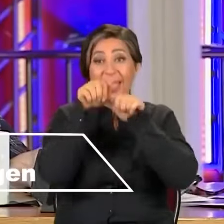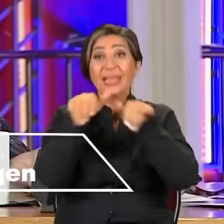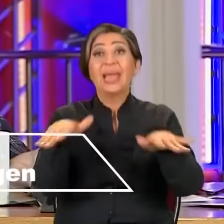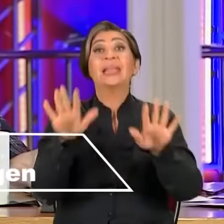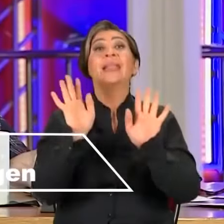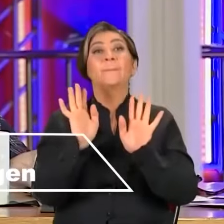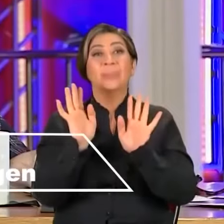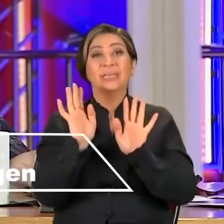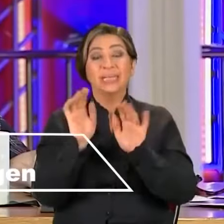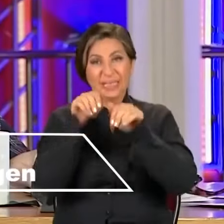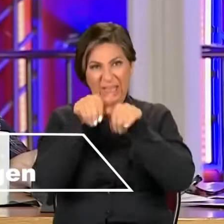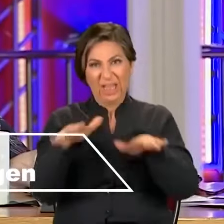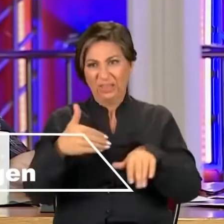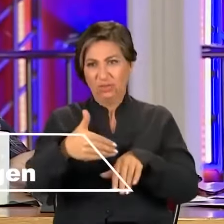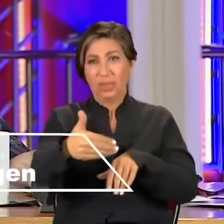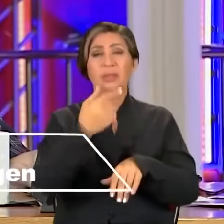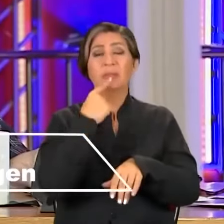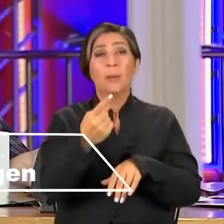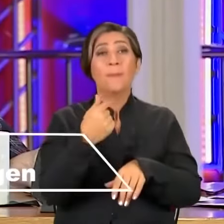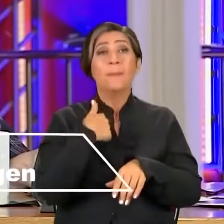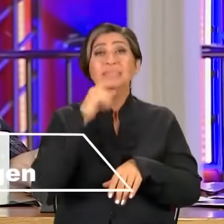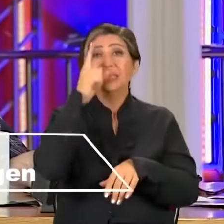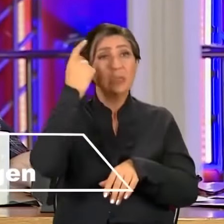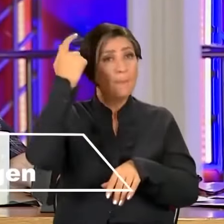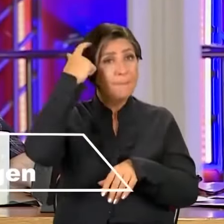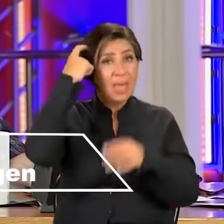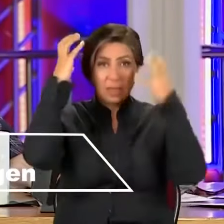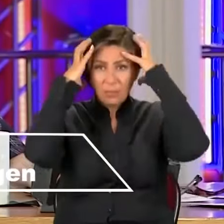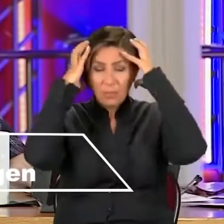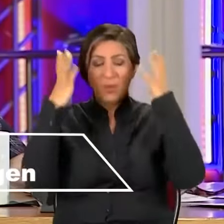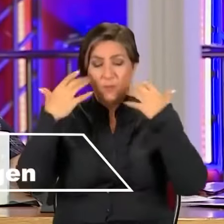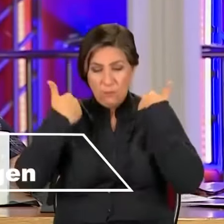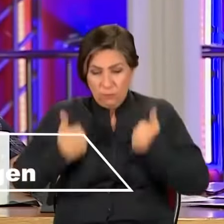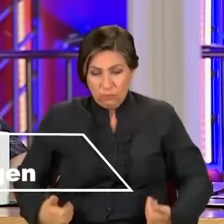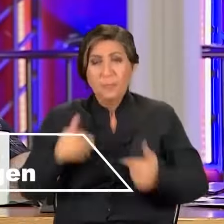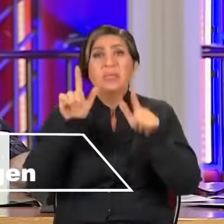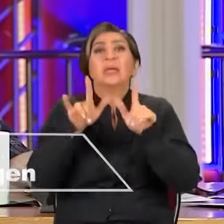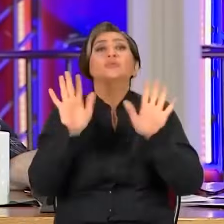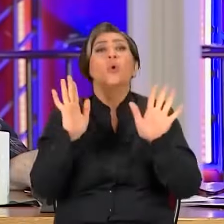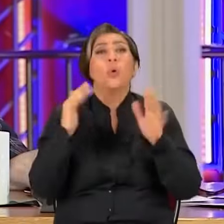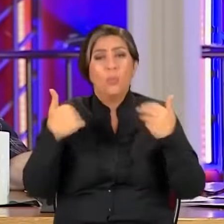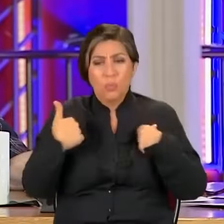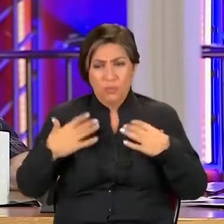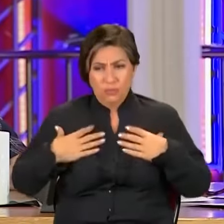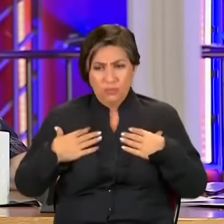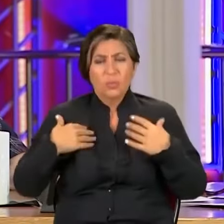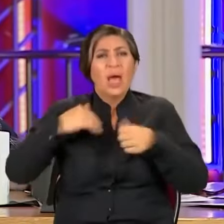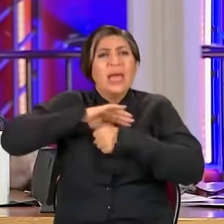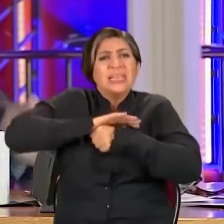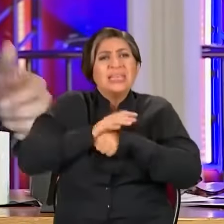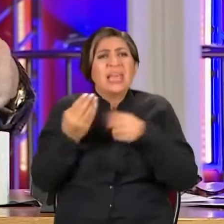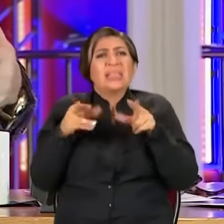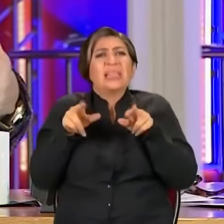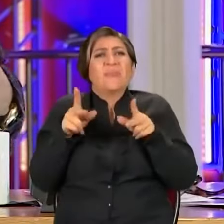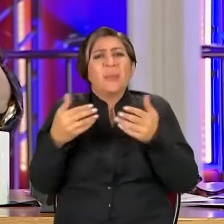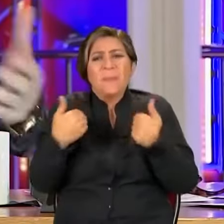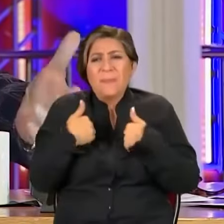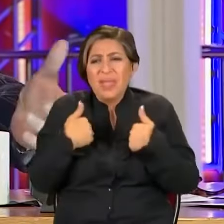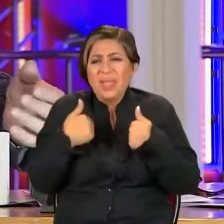yayınlanmadı, yayınlanacak. Dedim ki ben sadece beynimin ve bütün vücuduma ihtiyacım yok. Bu vücudum bana zul oluyor. Yani